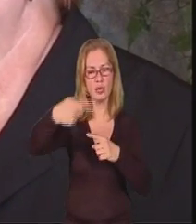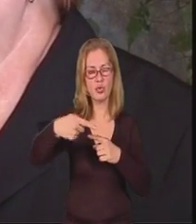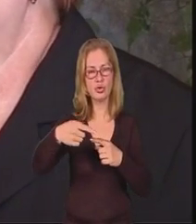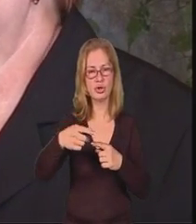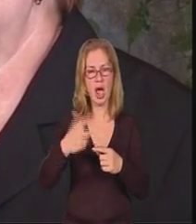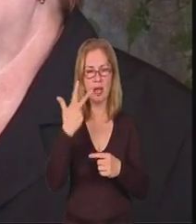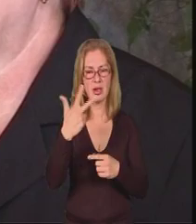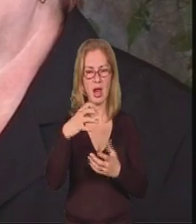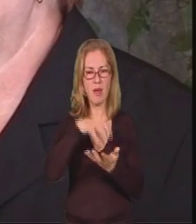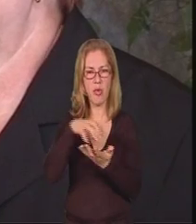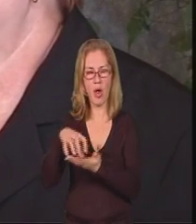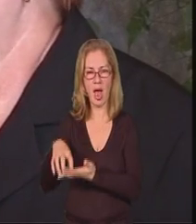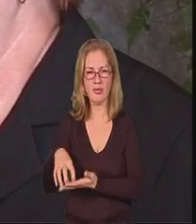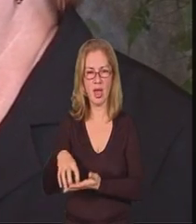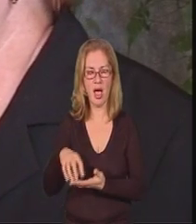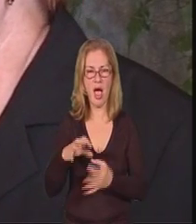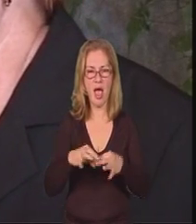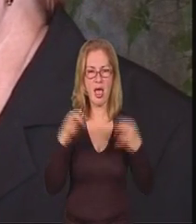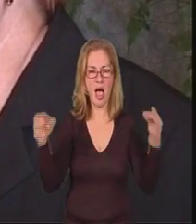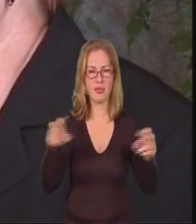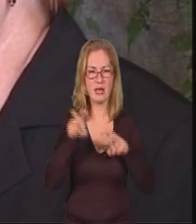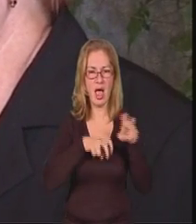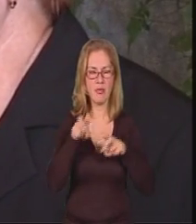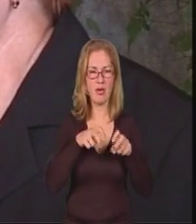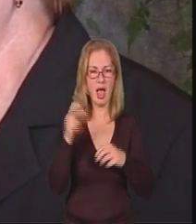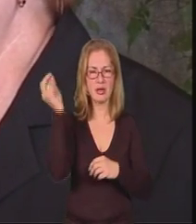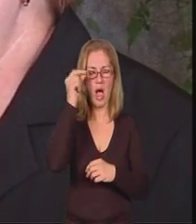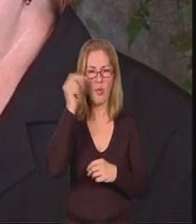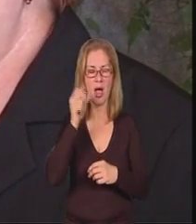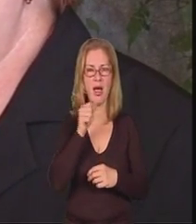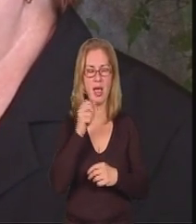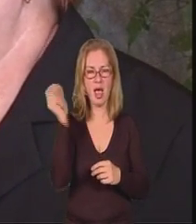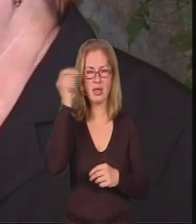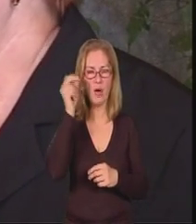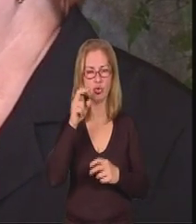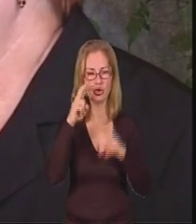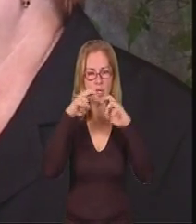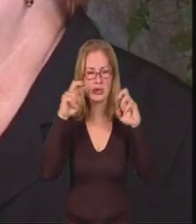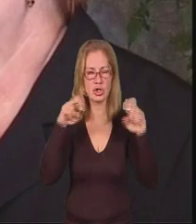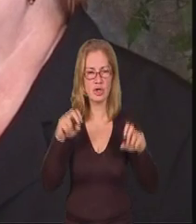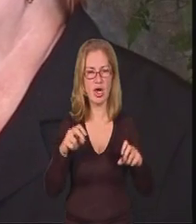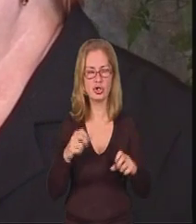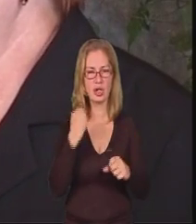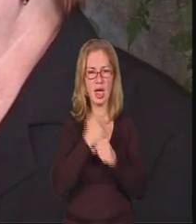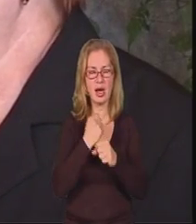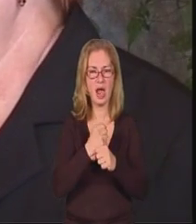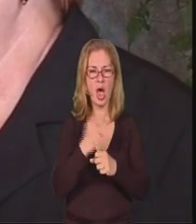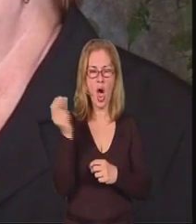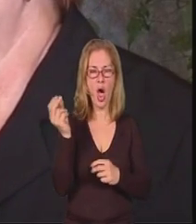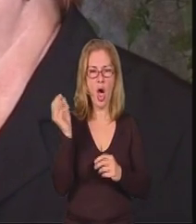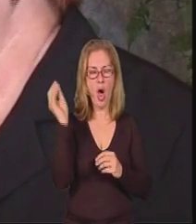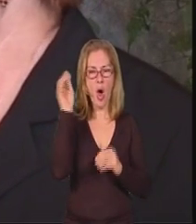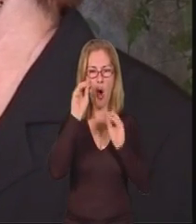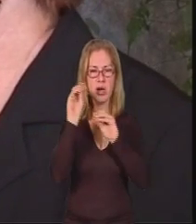poglavlja. Pre svega poglavlje broj 5 javne nabavke, 25 nauka i naučno-istraživački rad i 26 obrazovanje